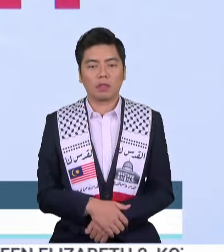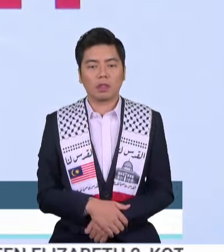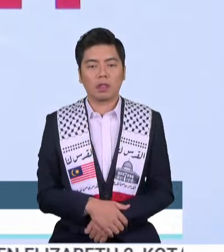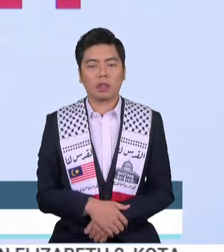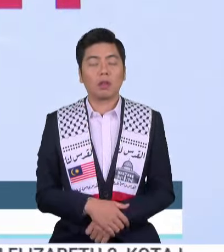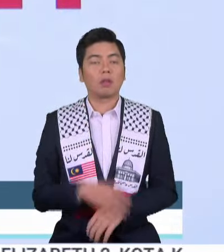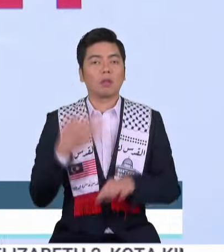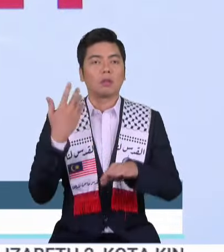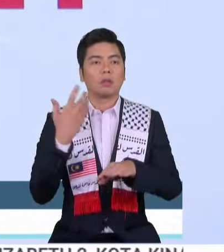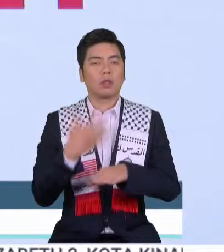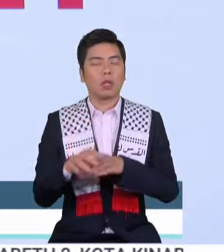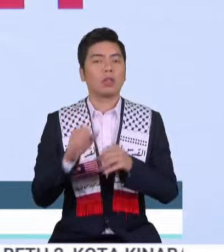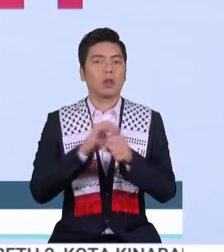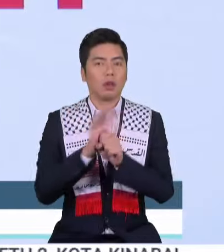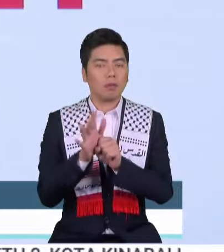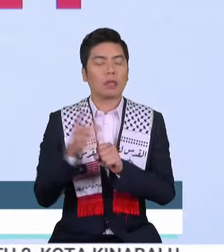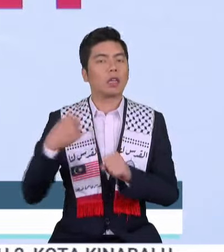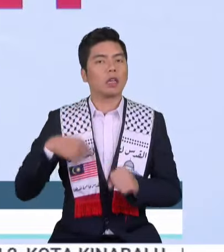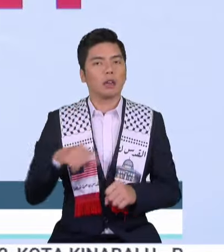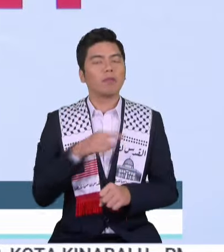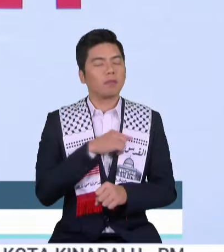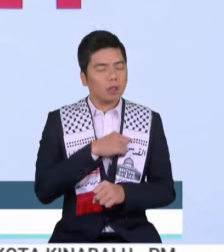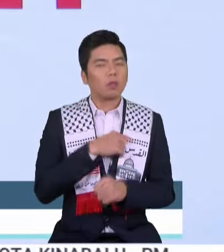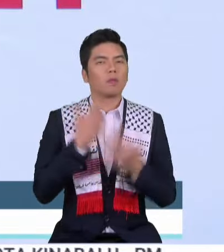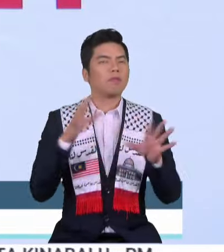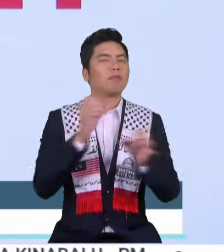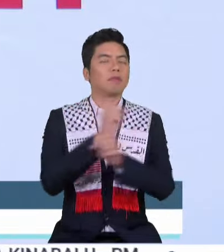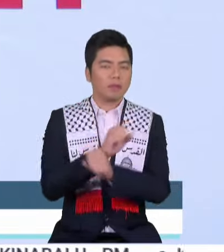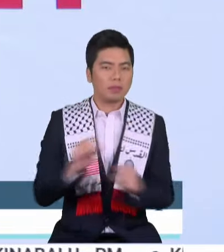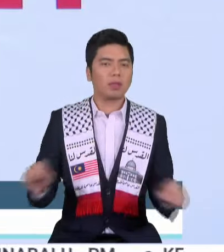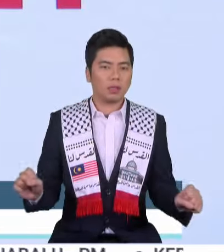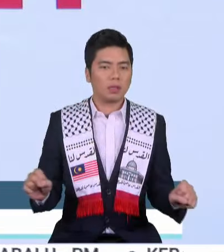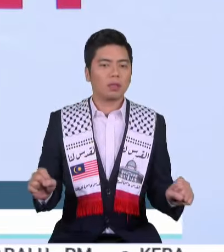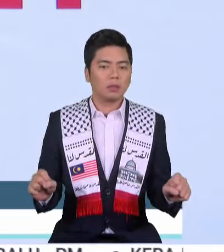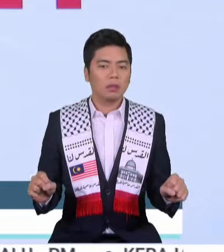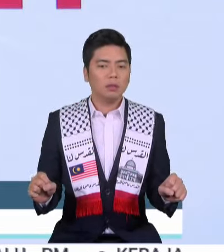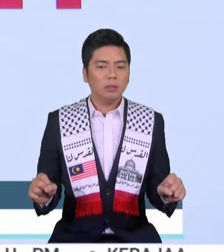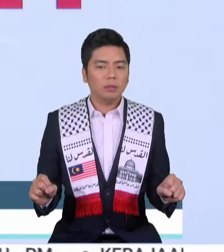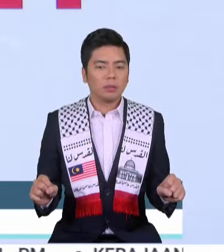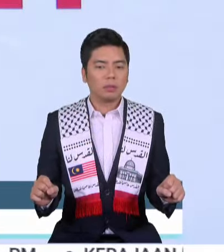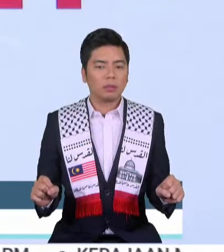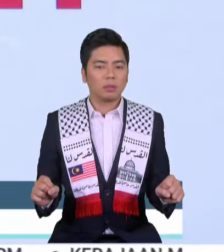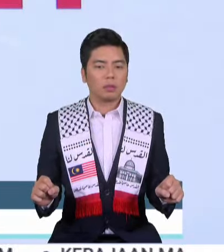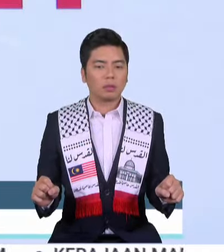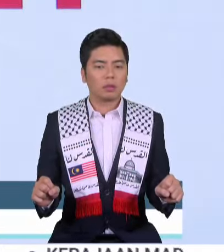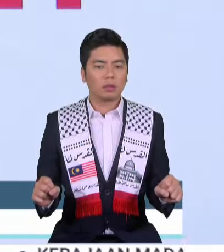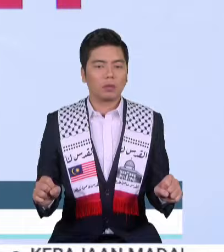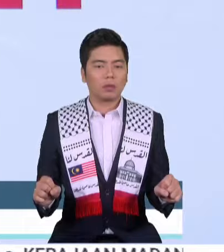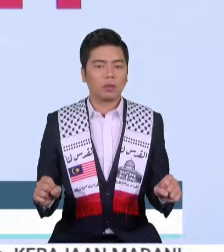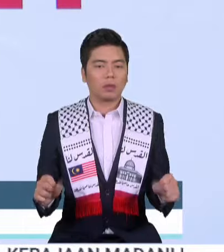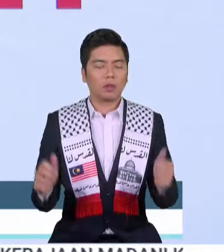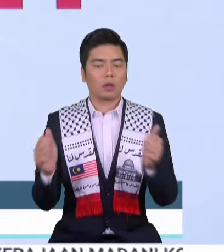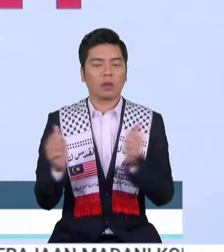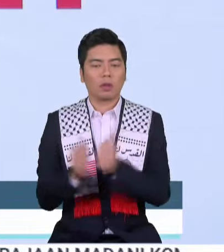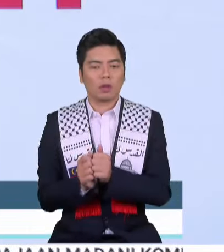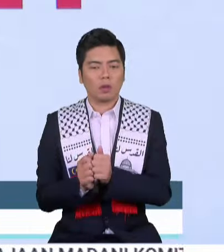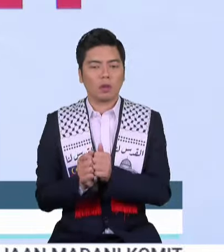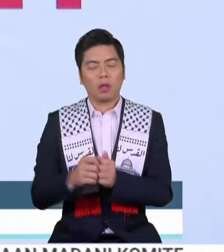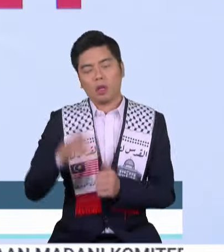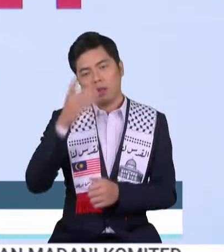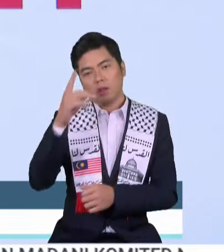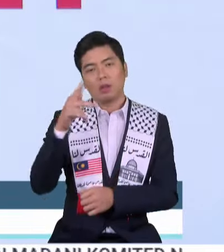lepas COVID dan kita lebih bersedia lah dengan dorongan dari MAC Datuk Subhan